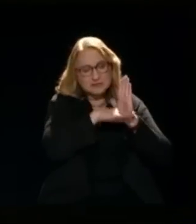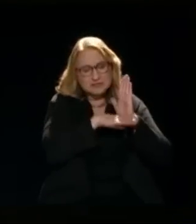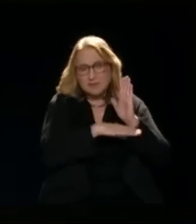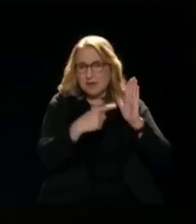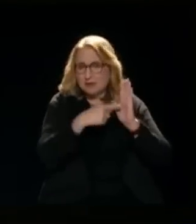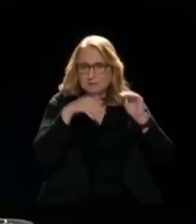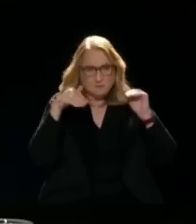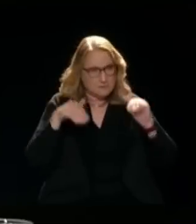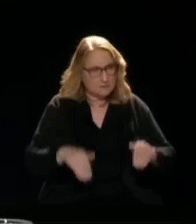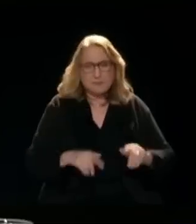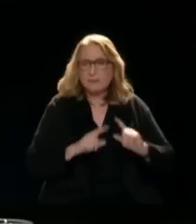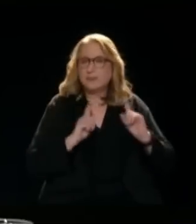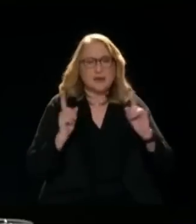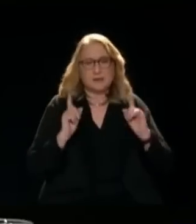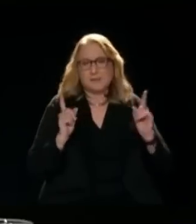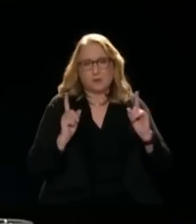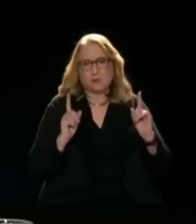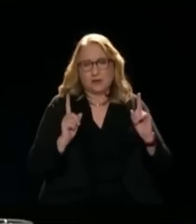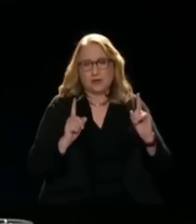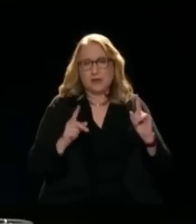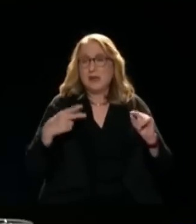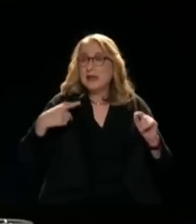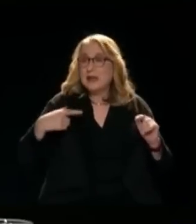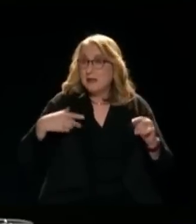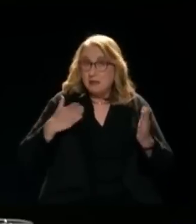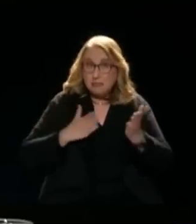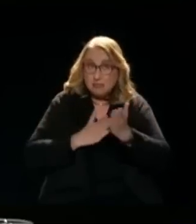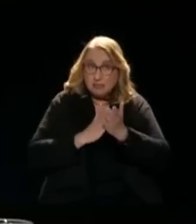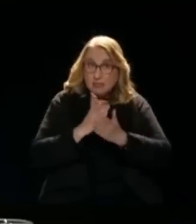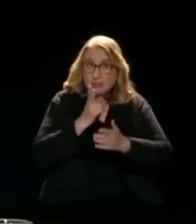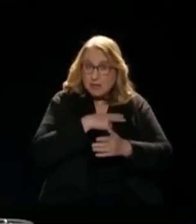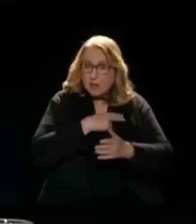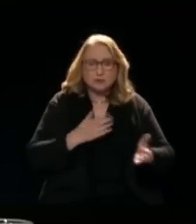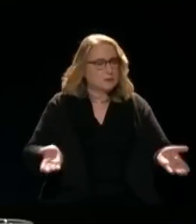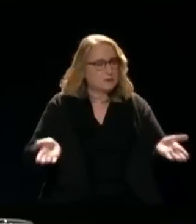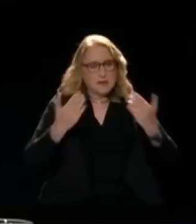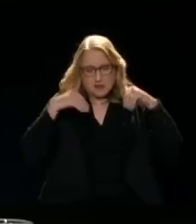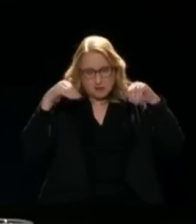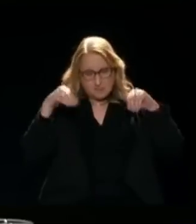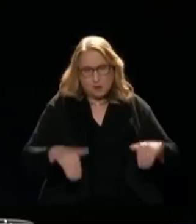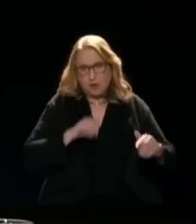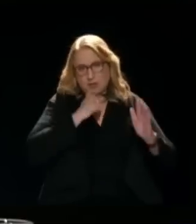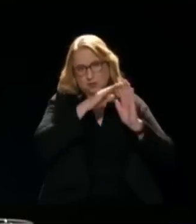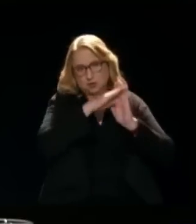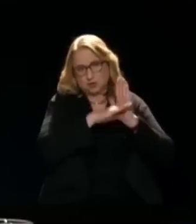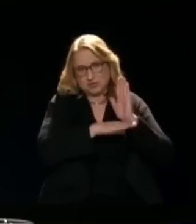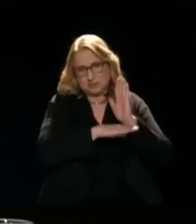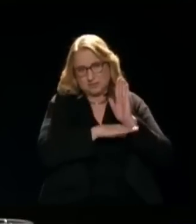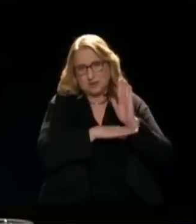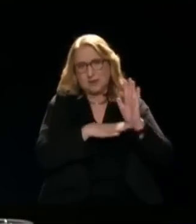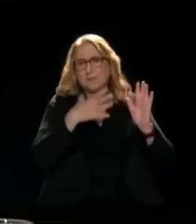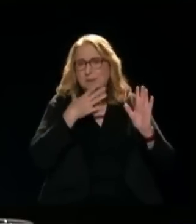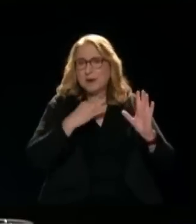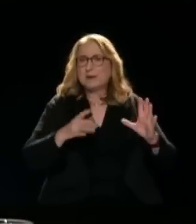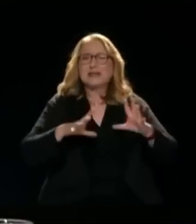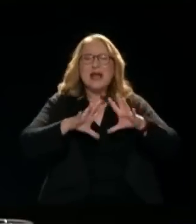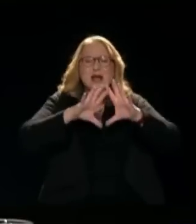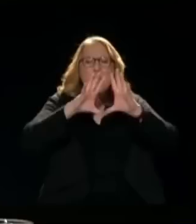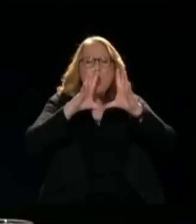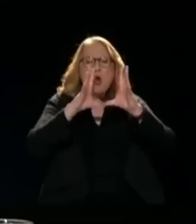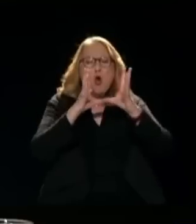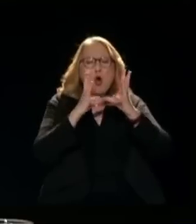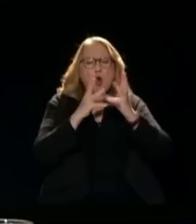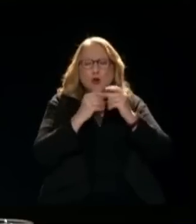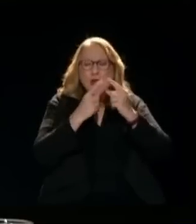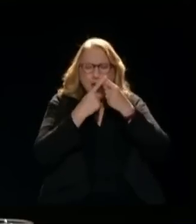δεν κινείται με βάση το Σύνταγμα και τους νόμους, έχει ένα απίστευτο ολοκληρωτικό καθεστώς, το οποίο